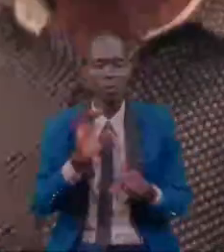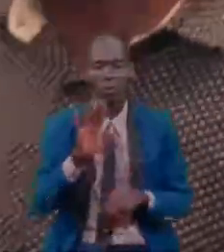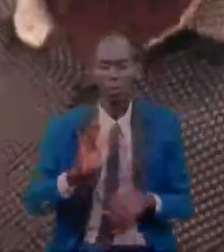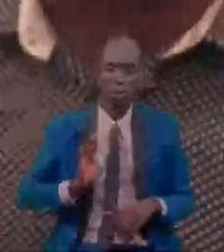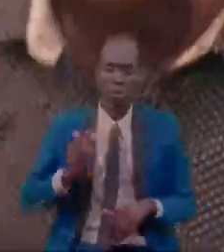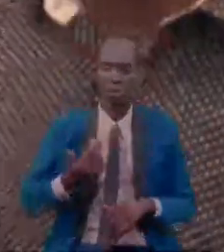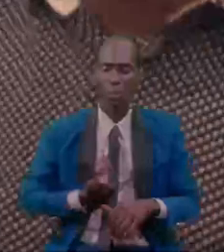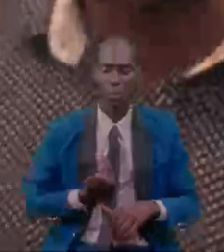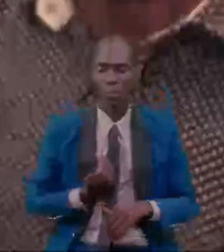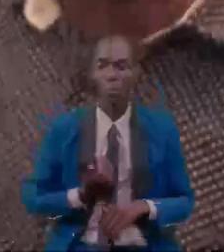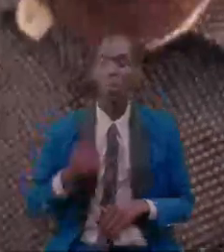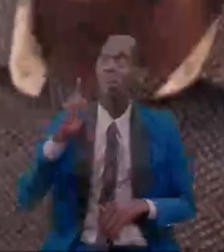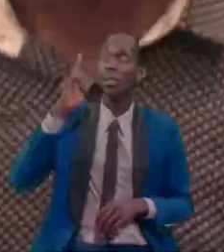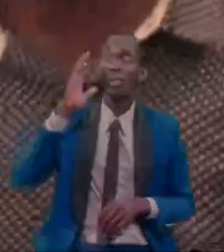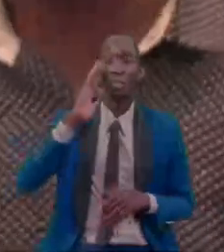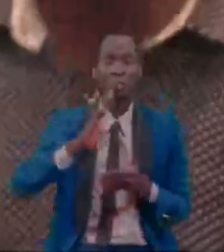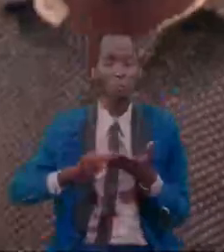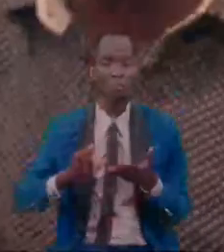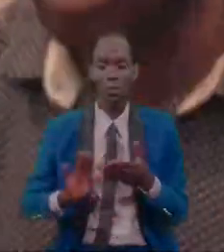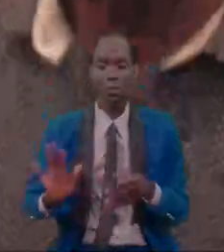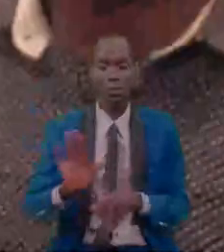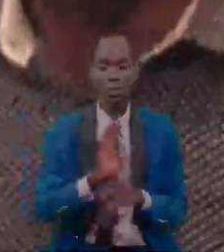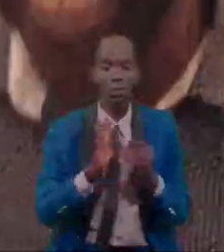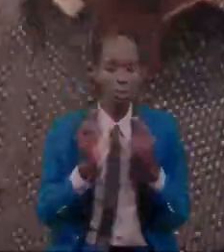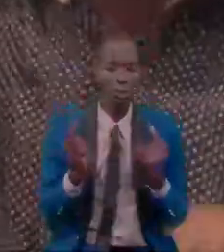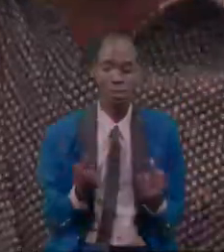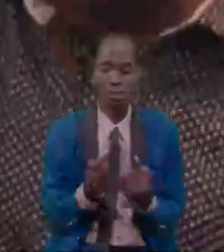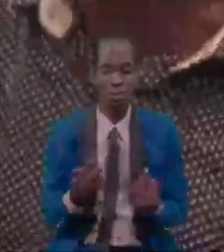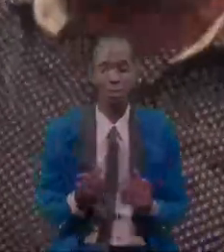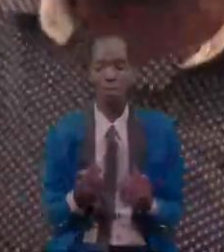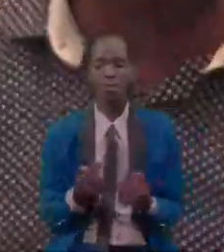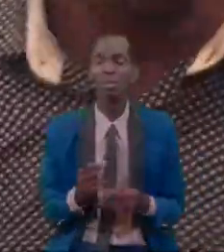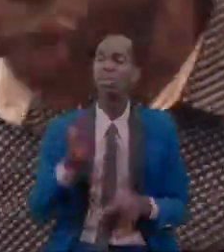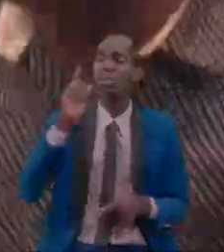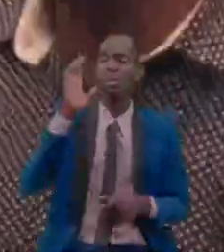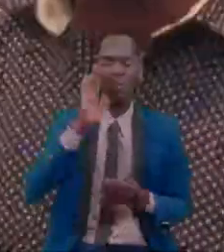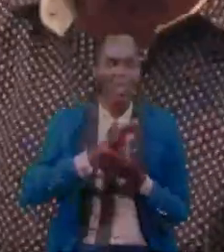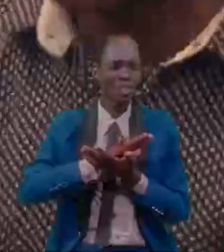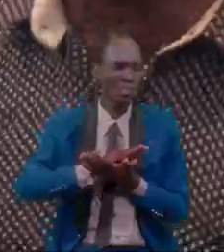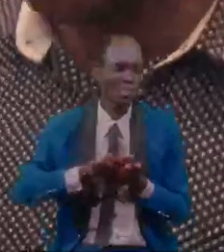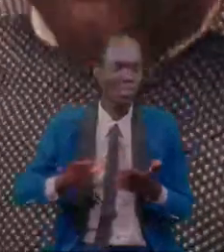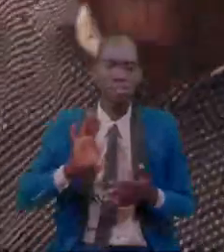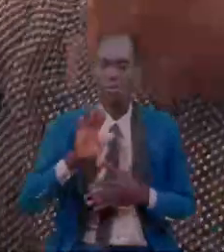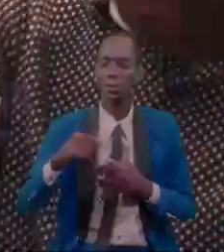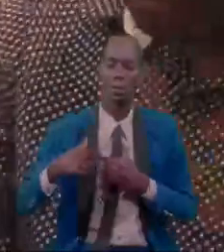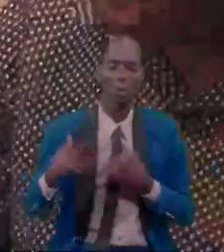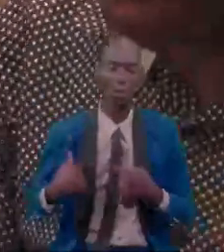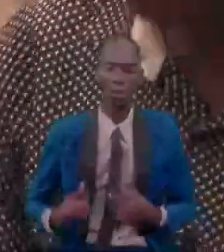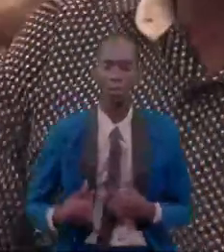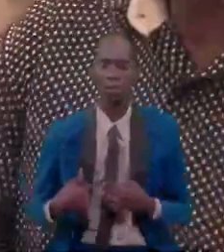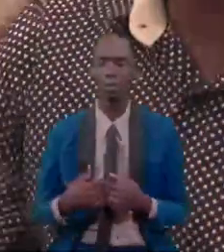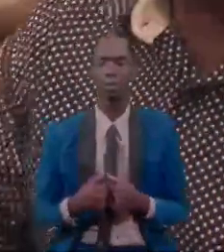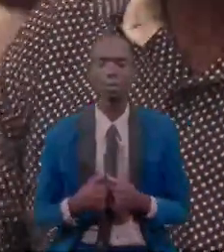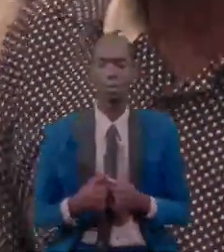les merveilles vont sauver votre âme. Le Seigneur va pardonner vos péchés. Il va purifier votre cœur.